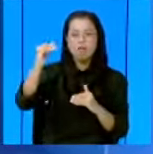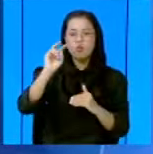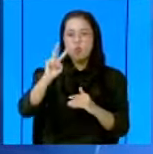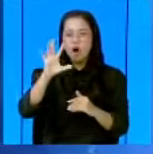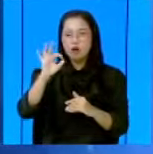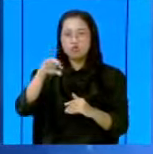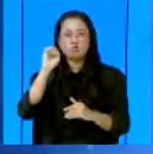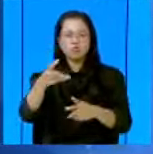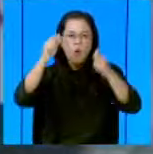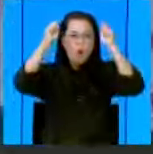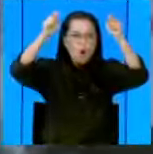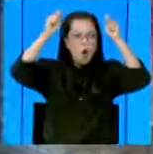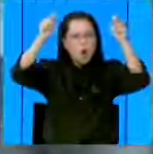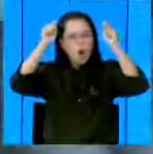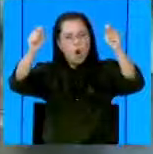juta rupiah.